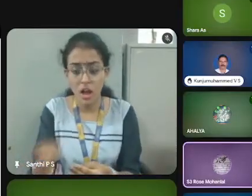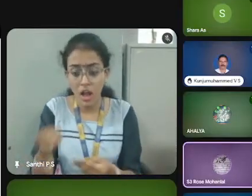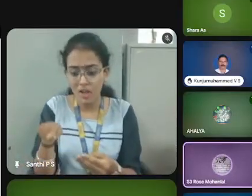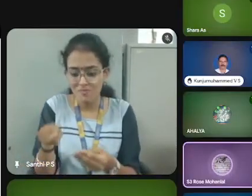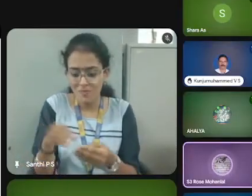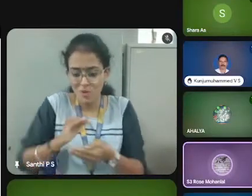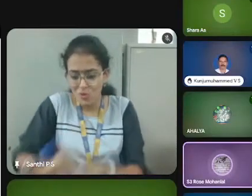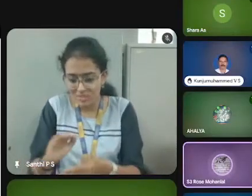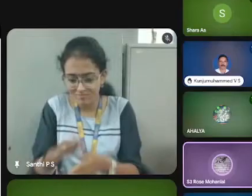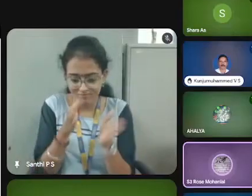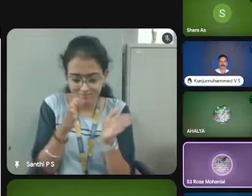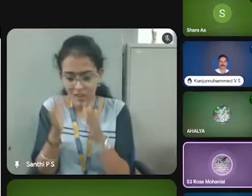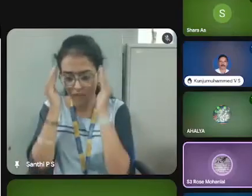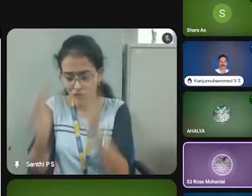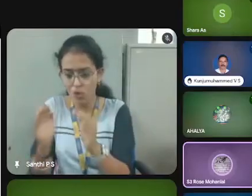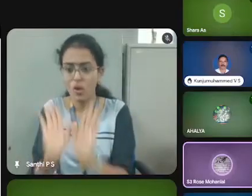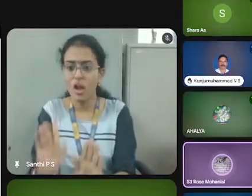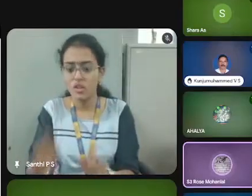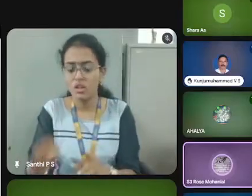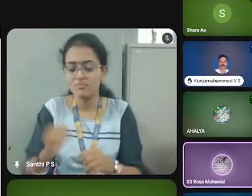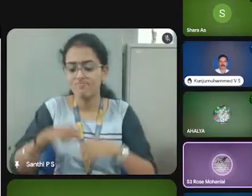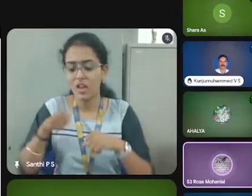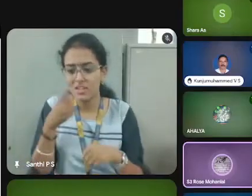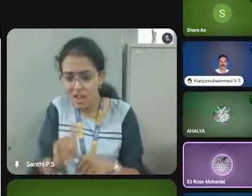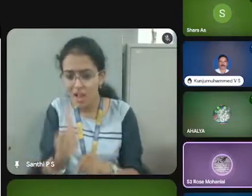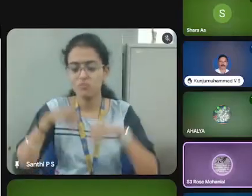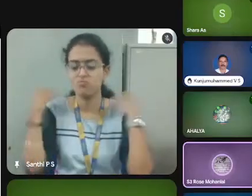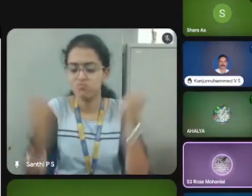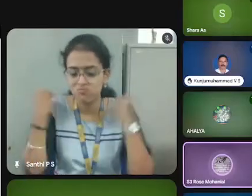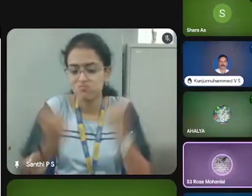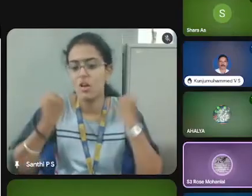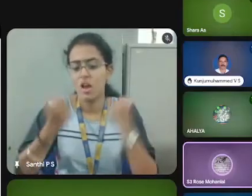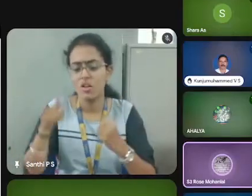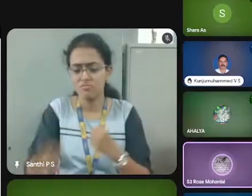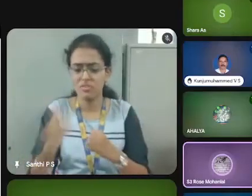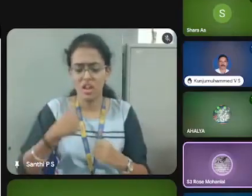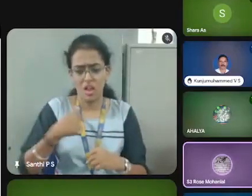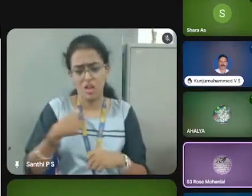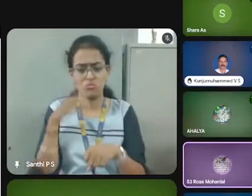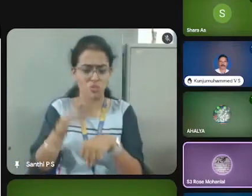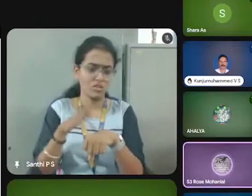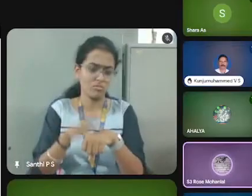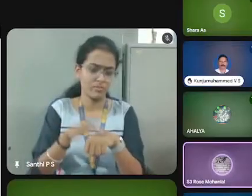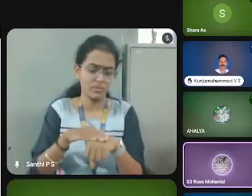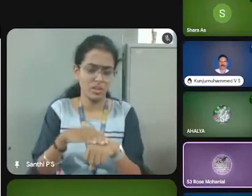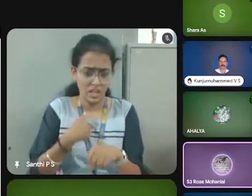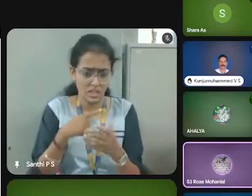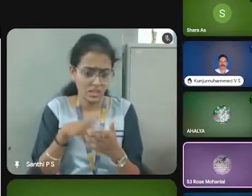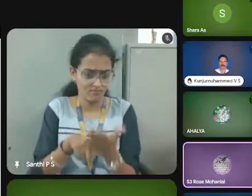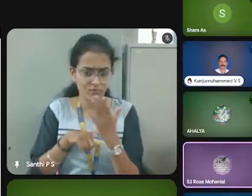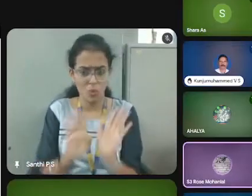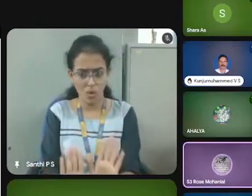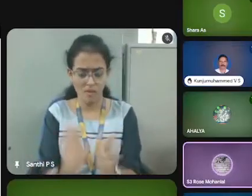ട്രാക്ക് അവർ തന്നെ അതിന്റെ ഇനിഷ്യേറ്റീവ് എടുത്ത് അവർ തന്നെ ഹാർഡ് വർക്ക് ചെയ്യുമെന്നാണ് എൻ്റെ ഒരു എക്സ്പീരിയൻസ് കാണിച്ചു